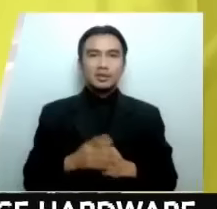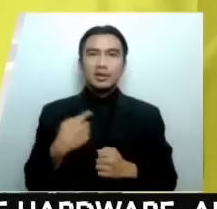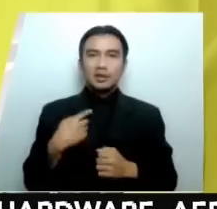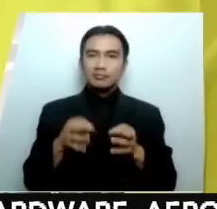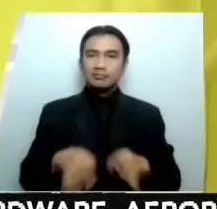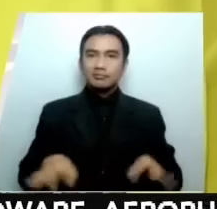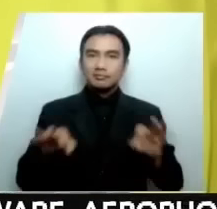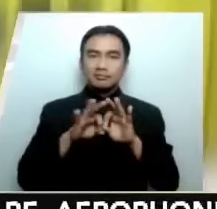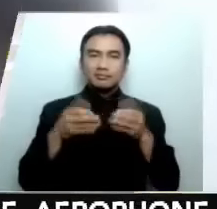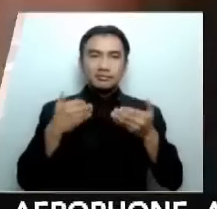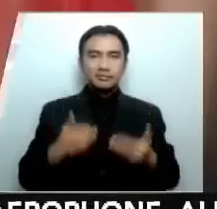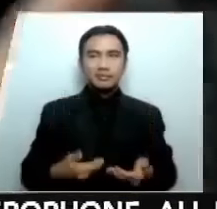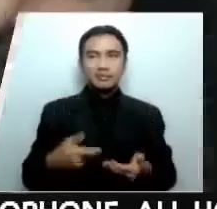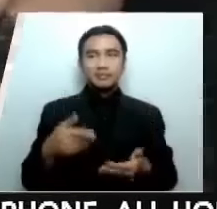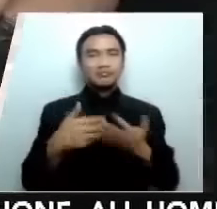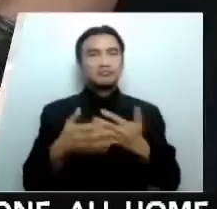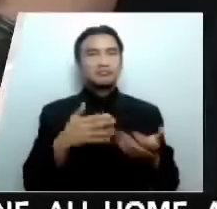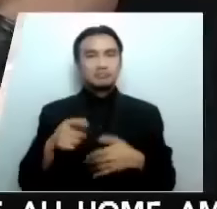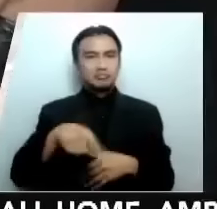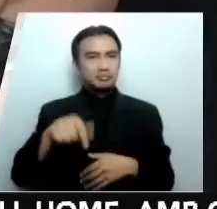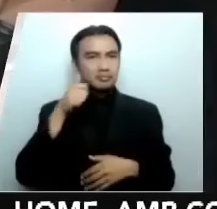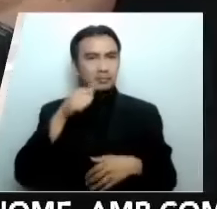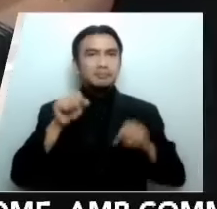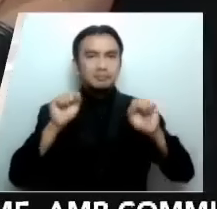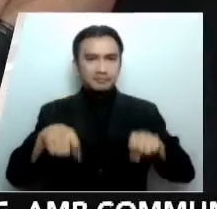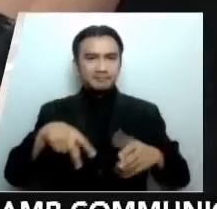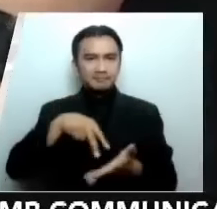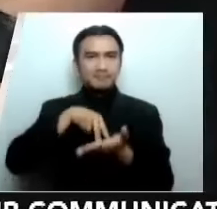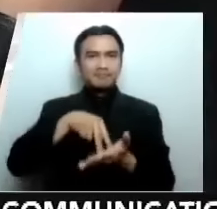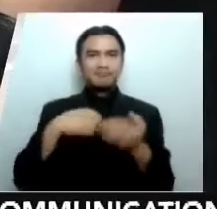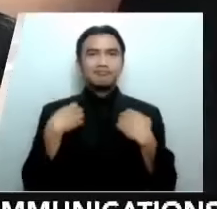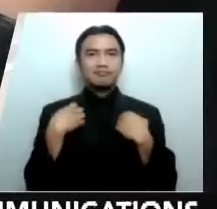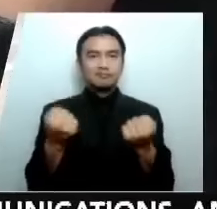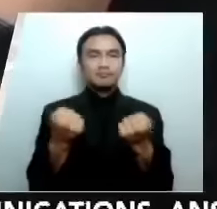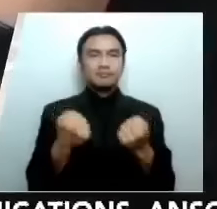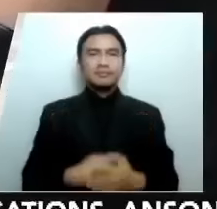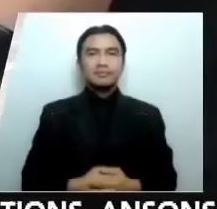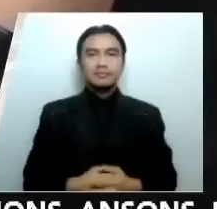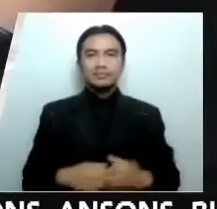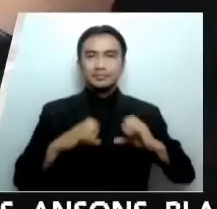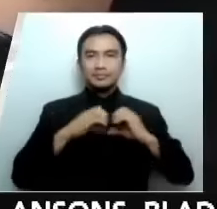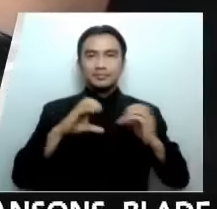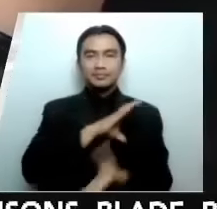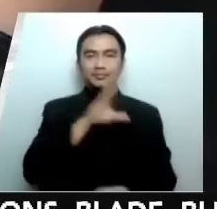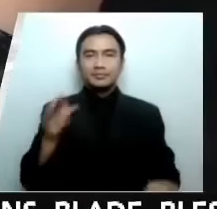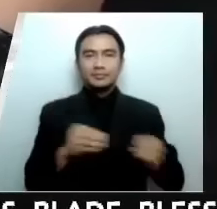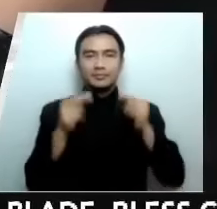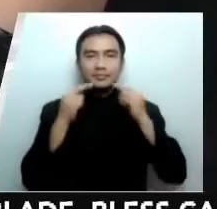mga babae kayang-kaya rin to. Bon Aquino nagbabalita para sa GMA Integrated News.